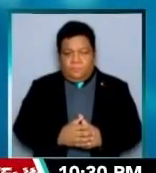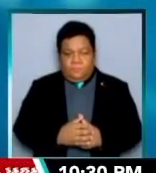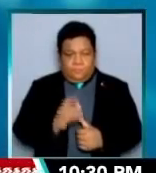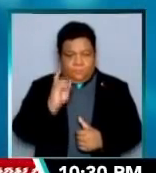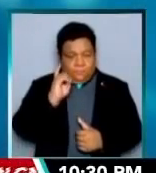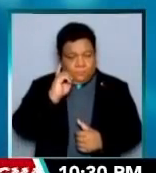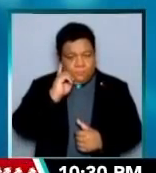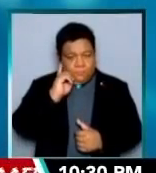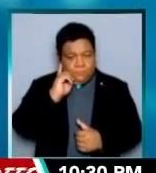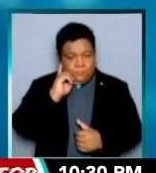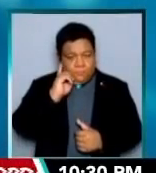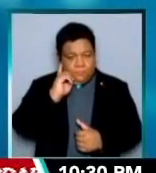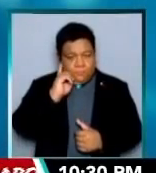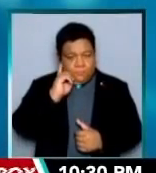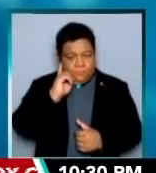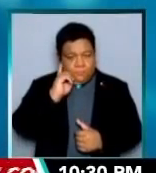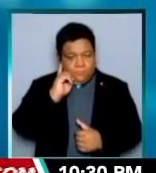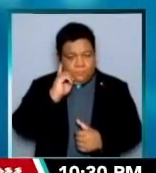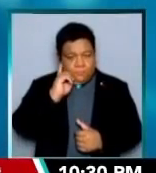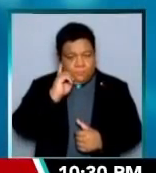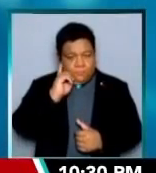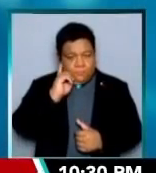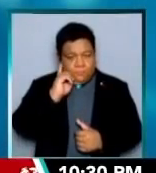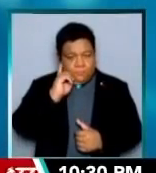208,164 ang mga nagpapagaling sa COVID sa bansa sa ngayon.